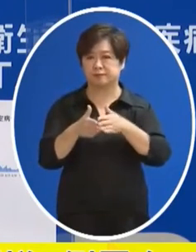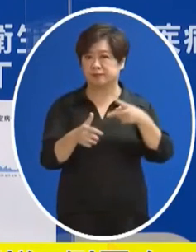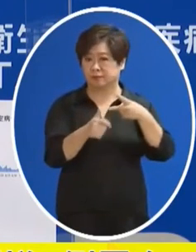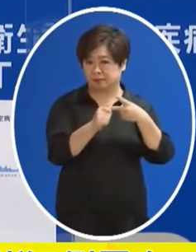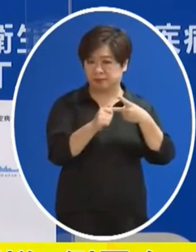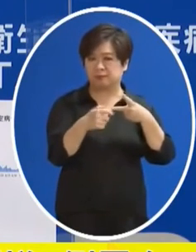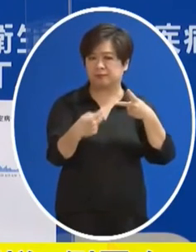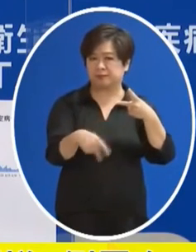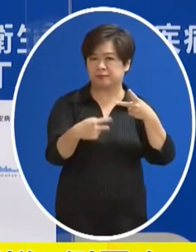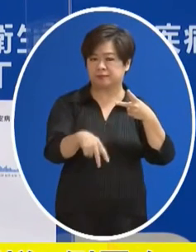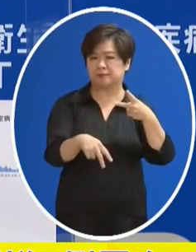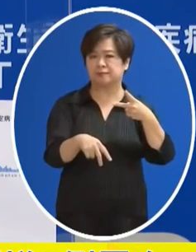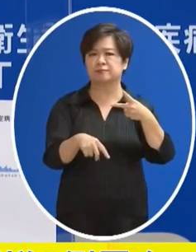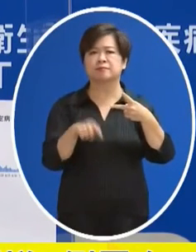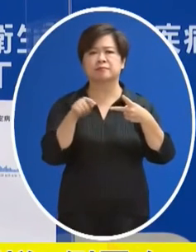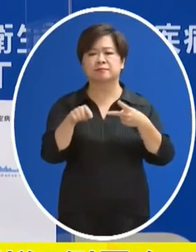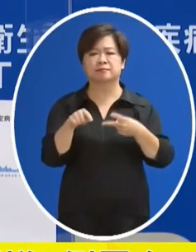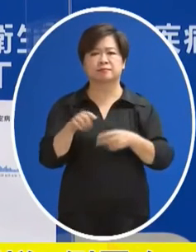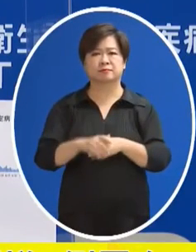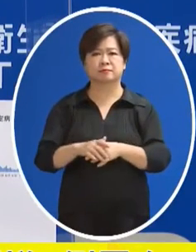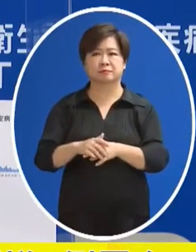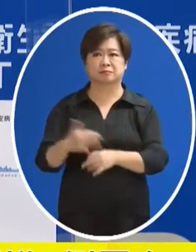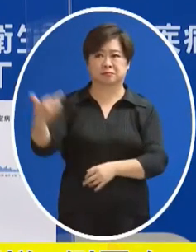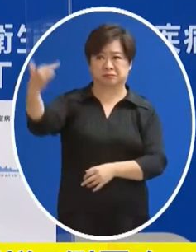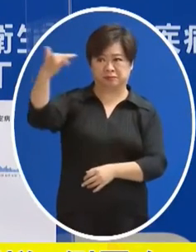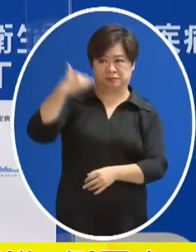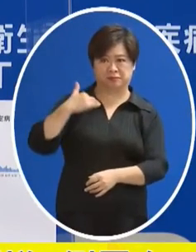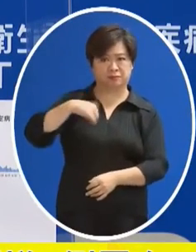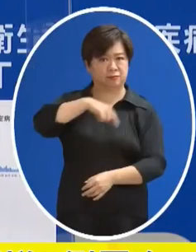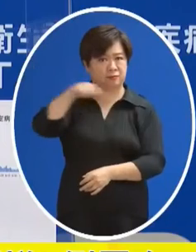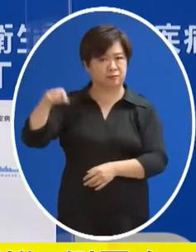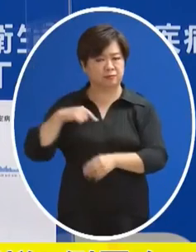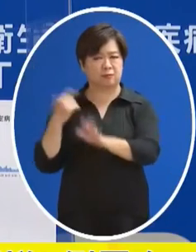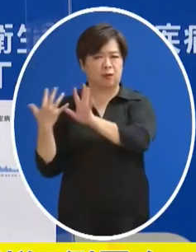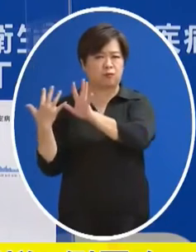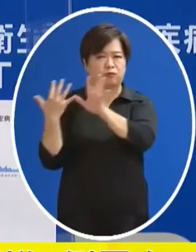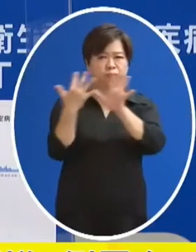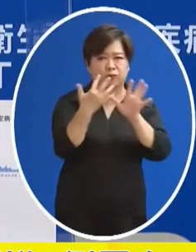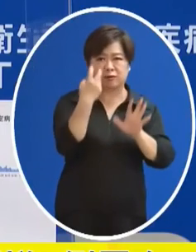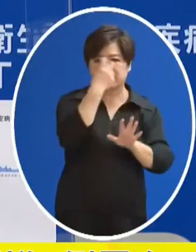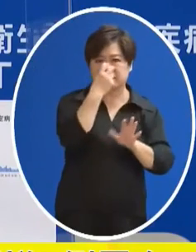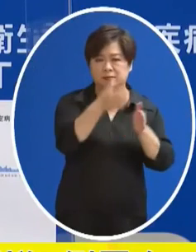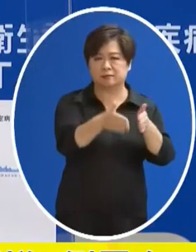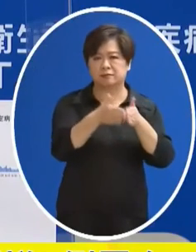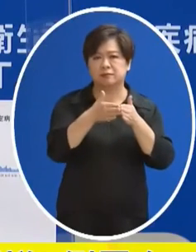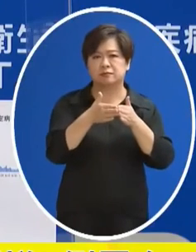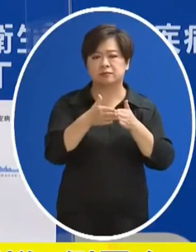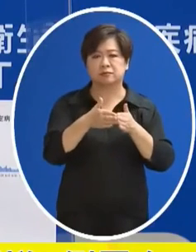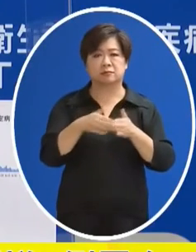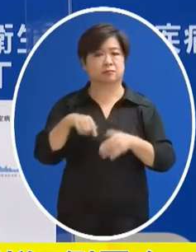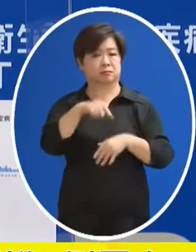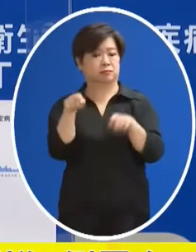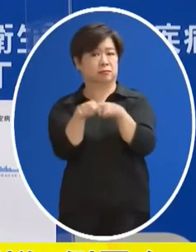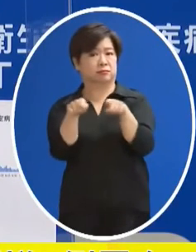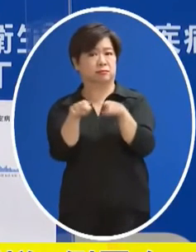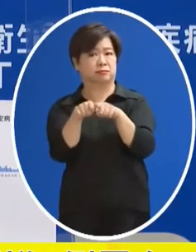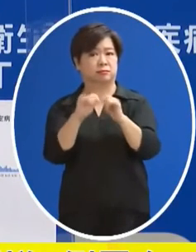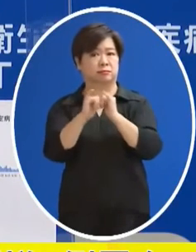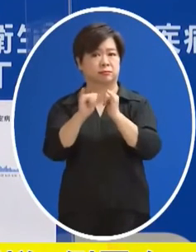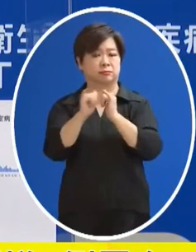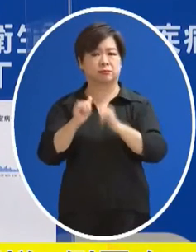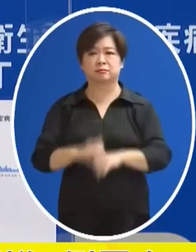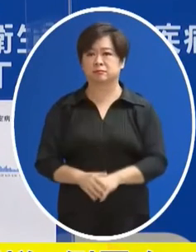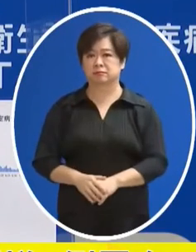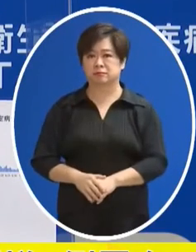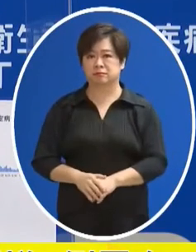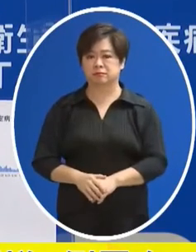个哈，那不管这个每一次进来这样的人，我们是说采检，但是我们现在对一般的人，好，我们